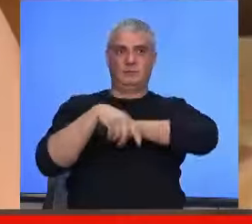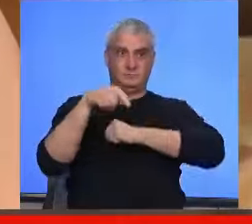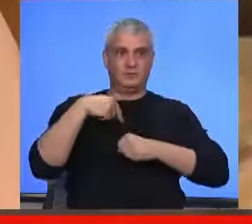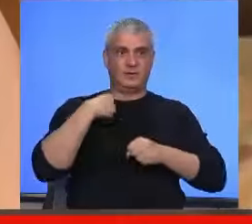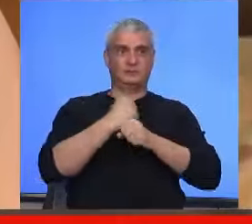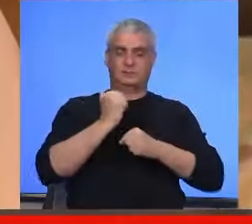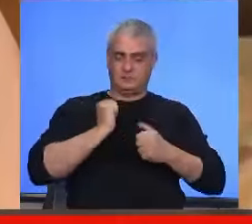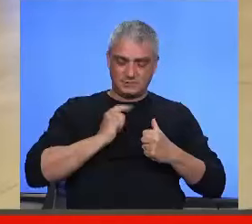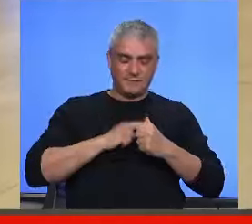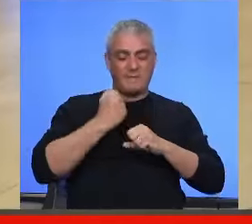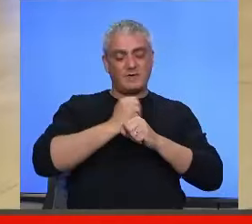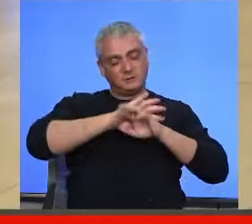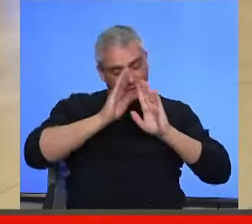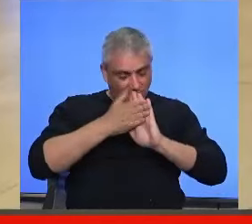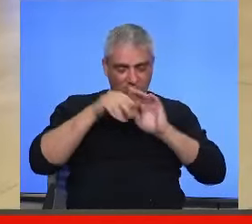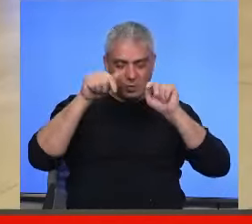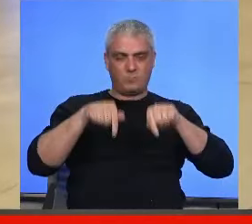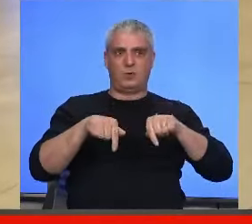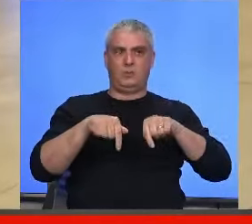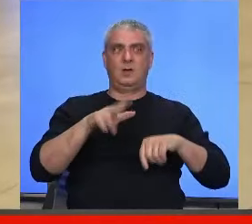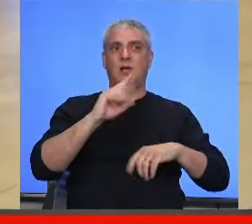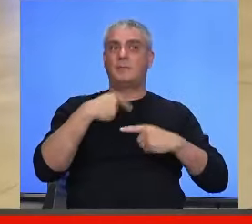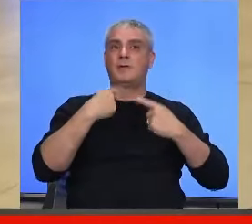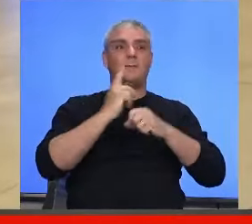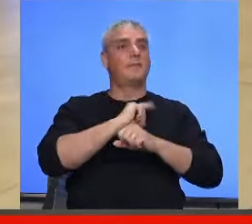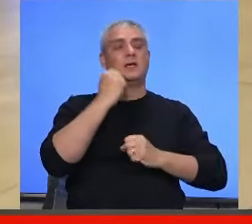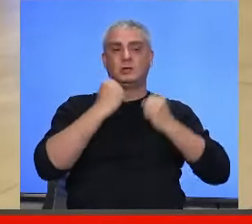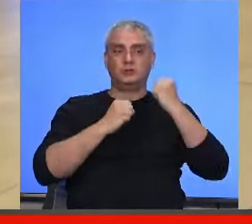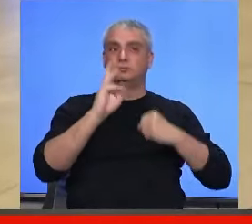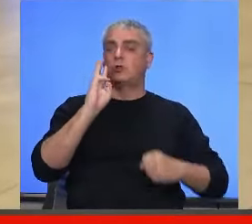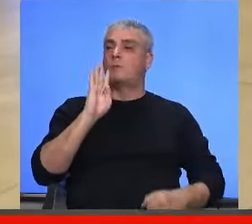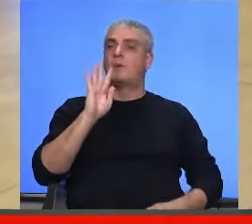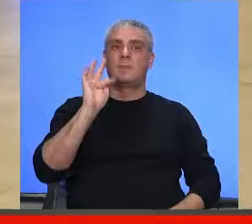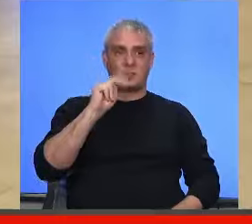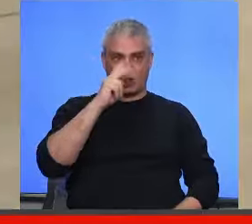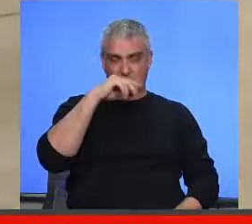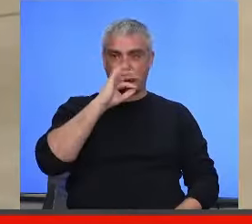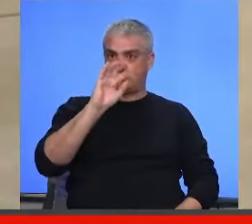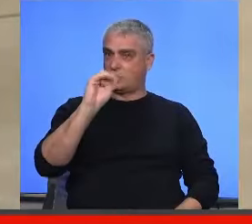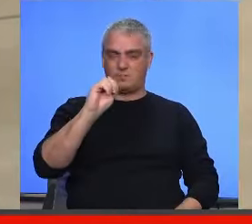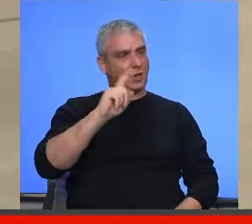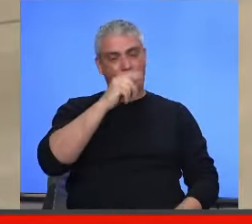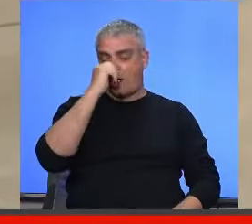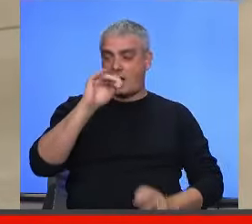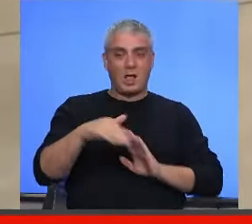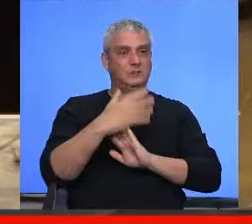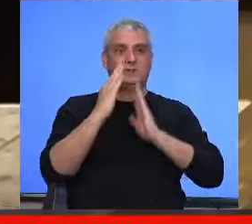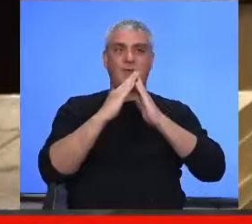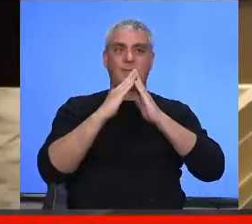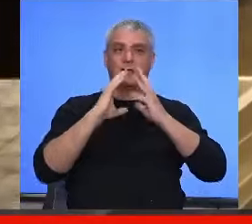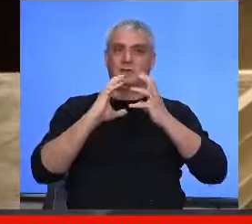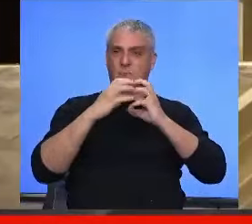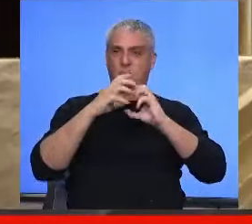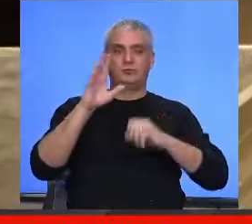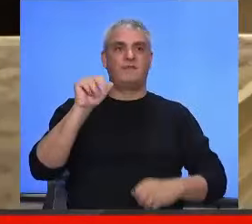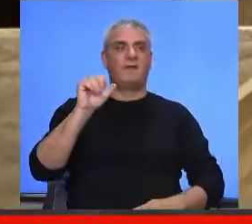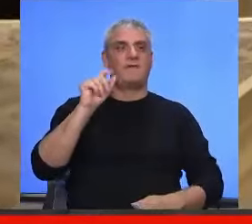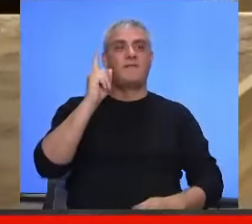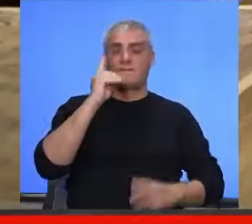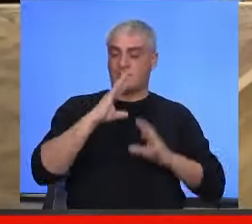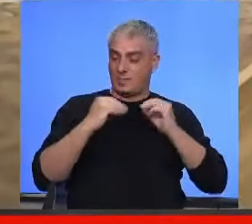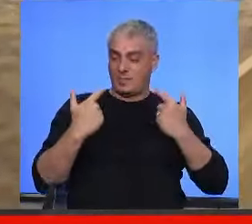צבא ועשיתי הכל. גם בימים הקשים ביותר, שלמה ביטון, אביו של מאיר, לא עזב את הבית באביבים. אבל